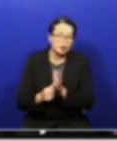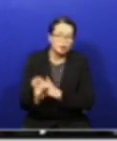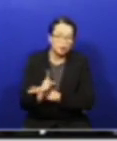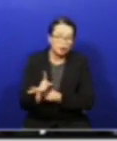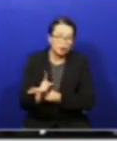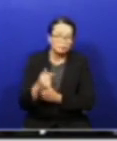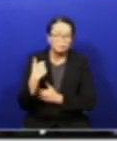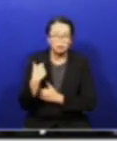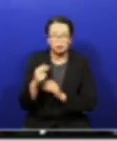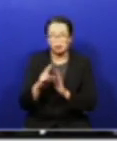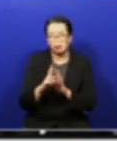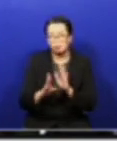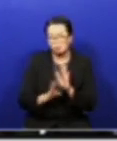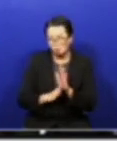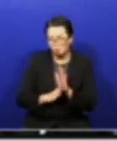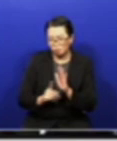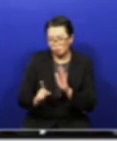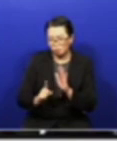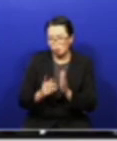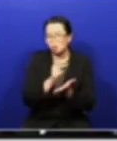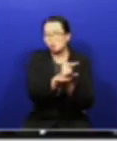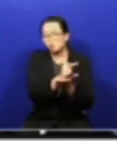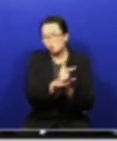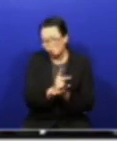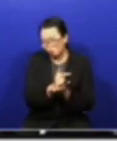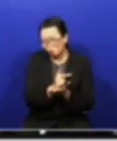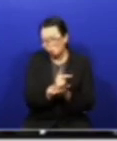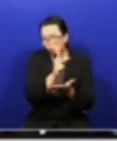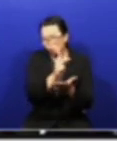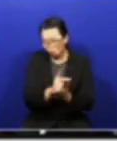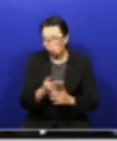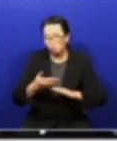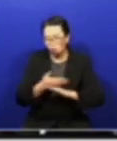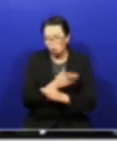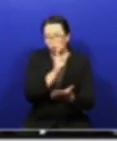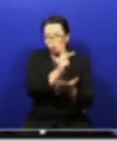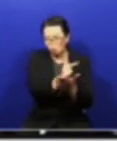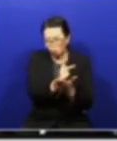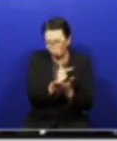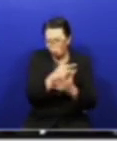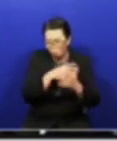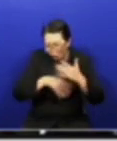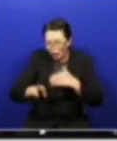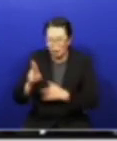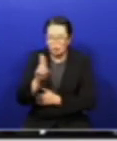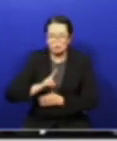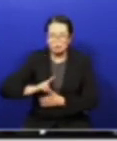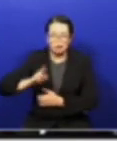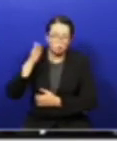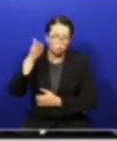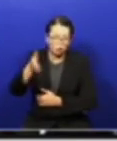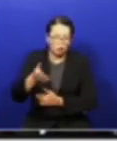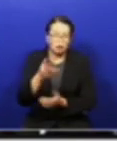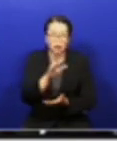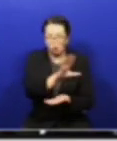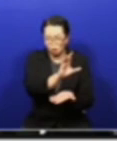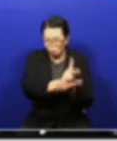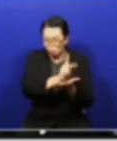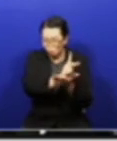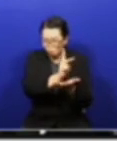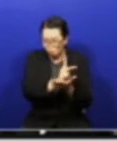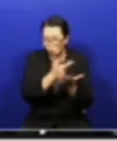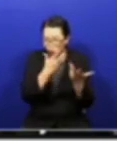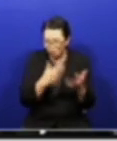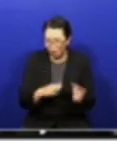าก็มีระบบขึ้นมาเพื่อกู้ส่วนหนึ่งให้ไปใช้ก่อนล่วงหน้ายังไม่ตายคือพูดง่ายว่าใช้ตอนมีชีวิตอ